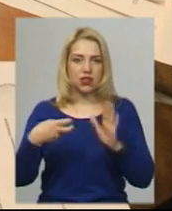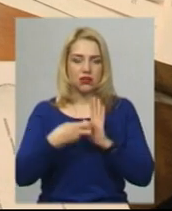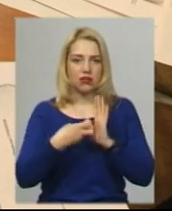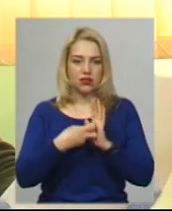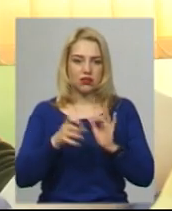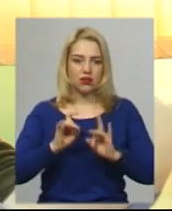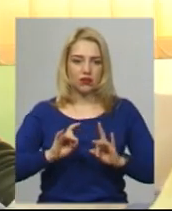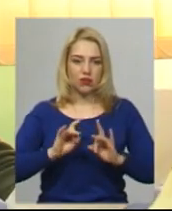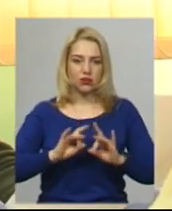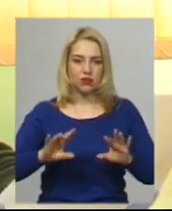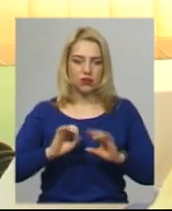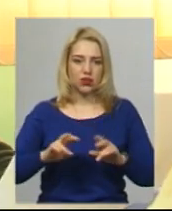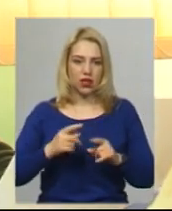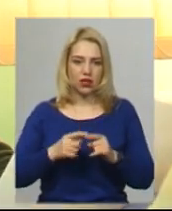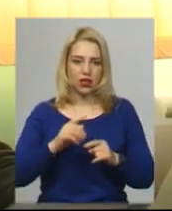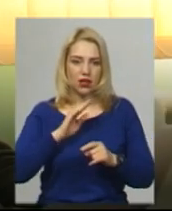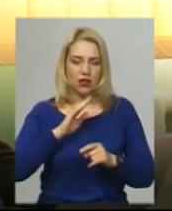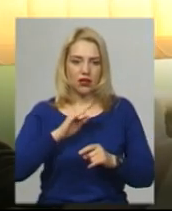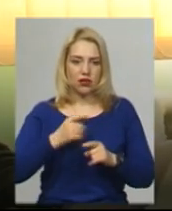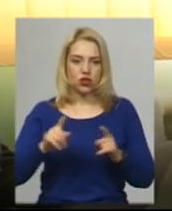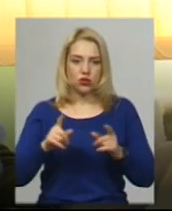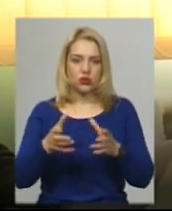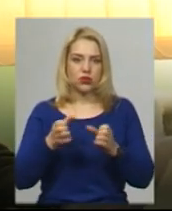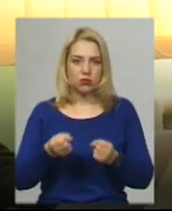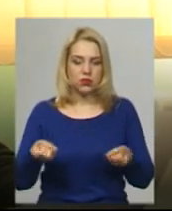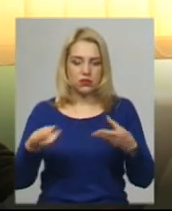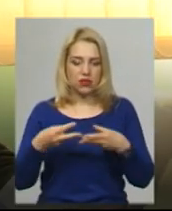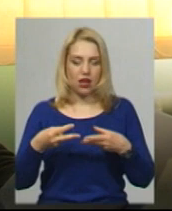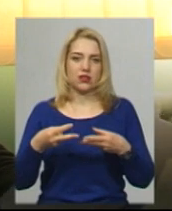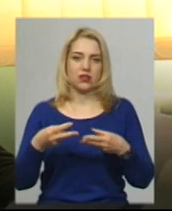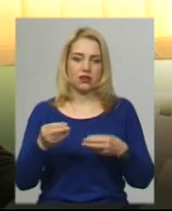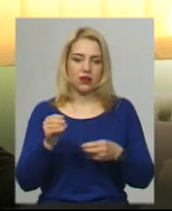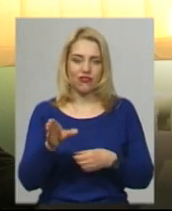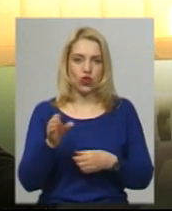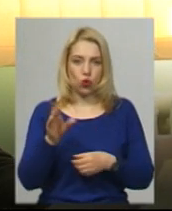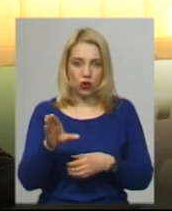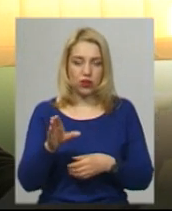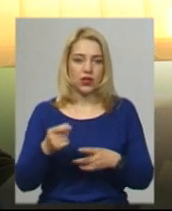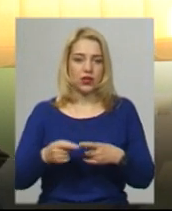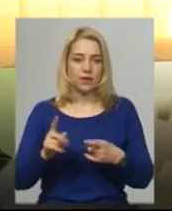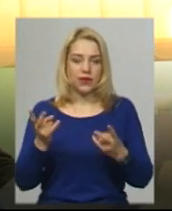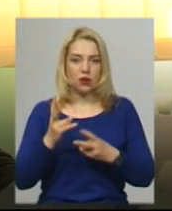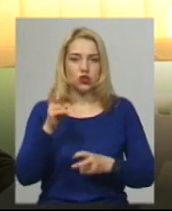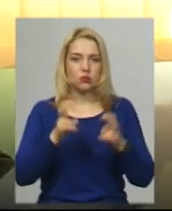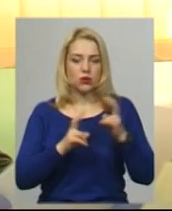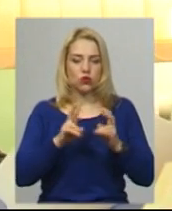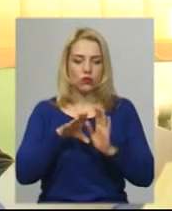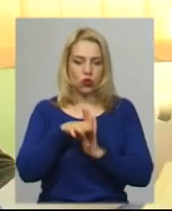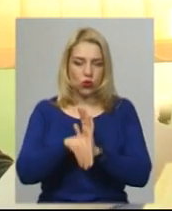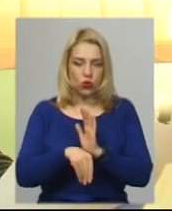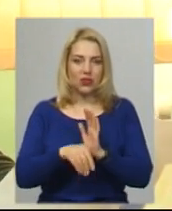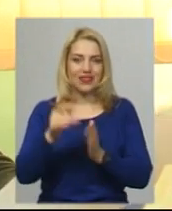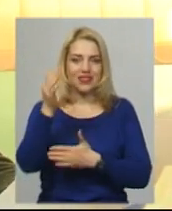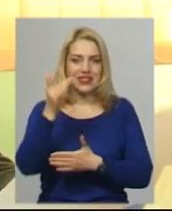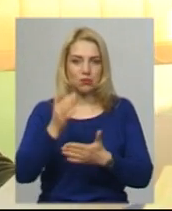Олег Костенецький. Для того, щоб отримати спеціальний квиток, потрібно, щоб підприємство, які входять до списку критичної